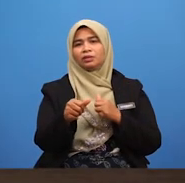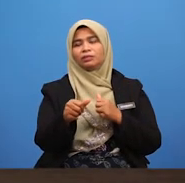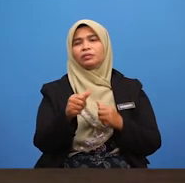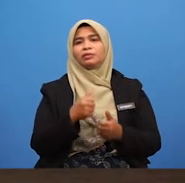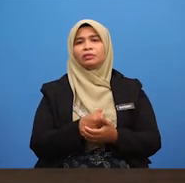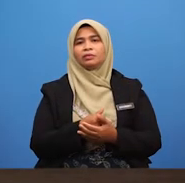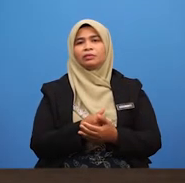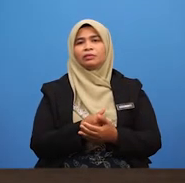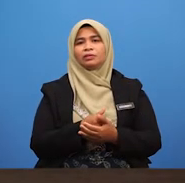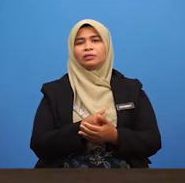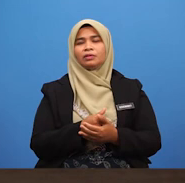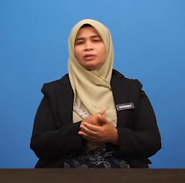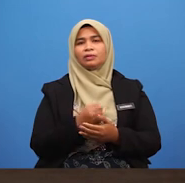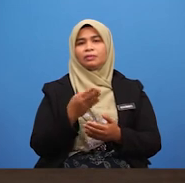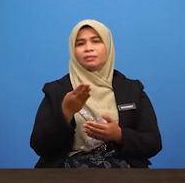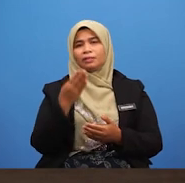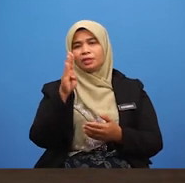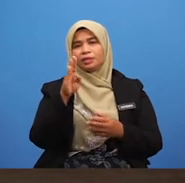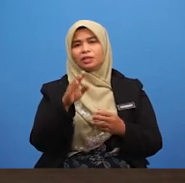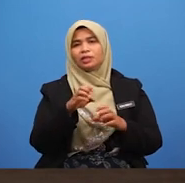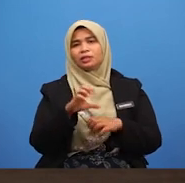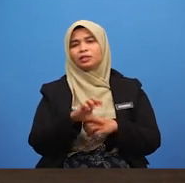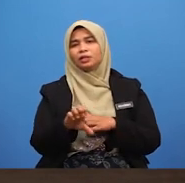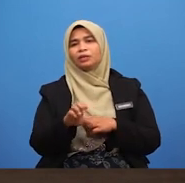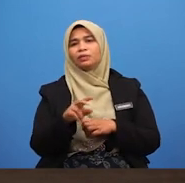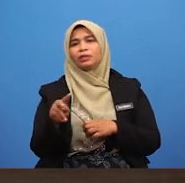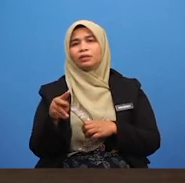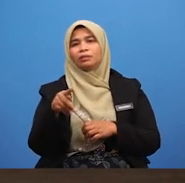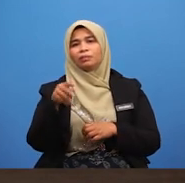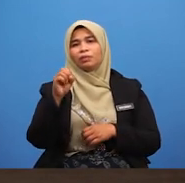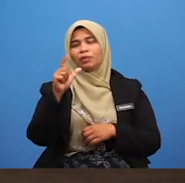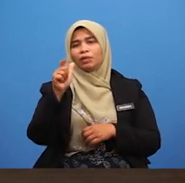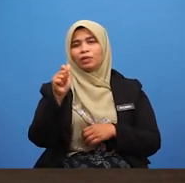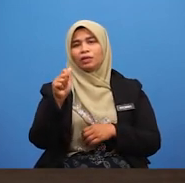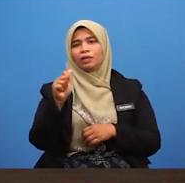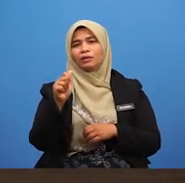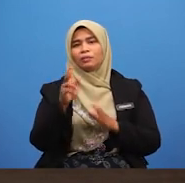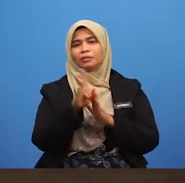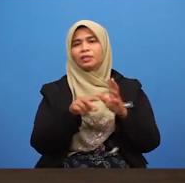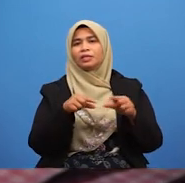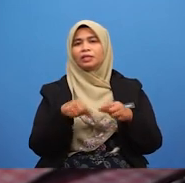Menyemat peniti pada lipatan fabrik atau kedua-dua hujung tanda ira pada pola.